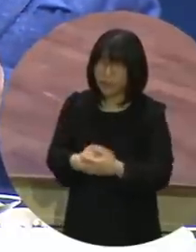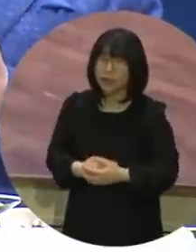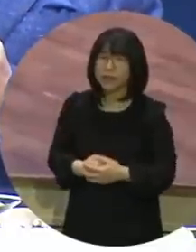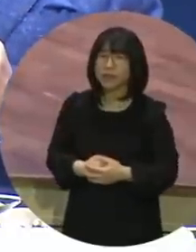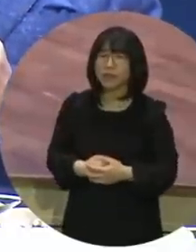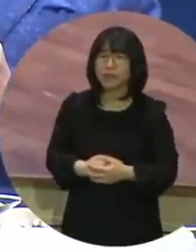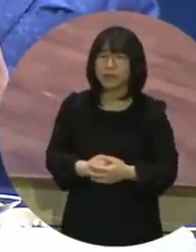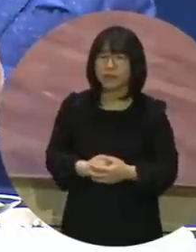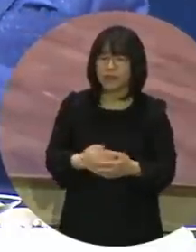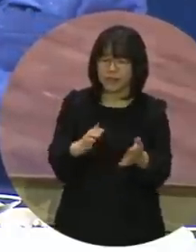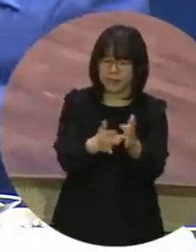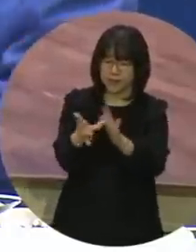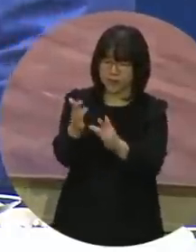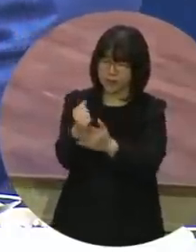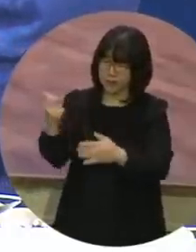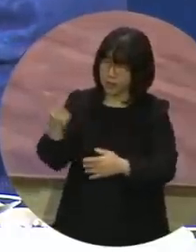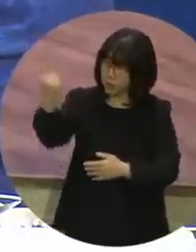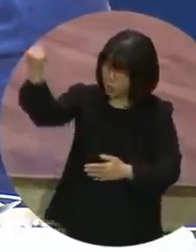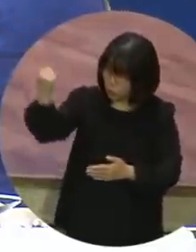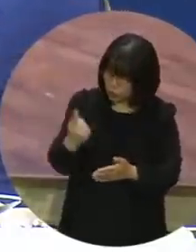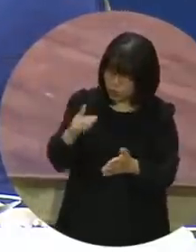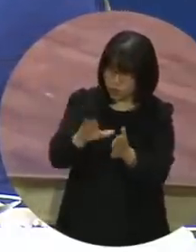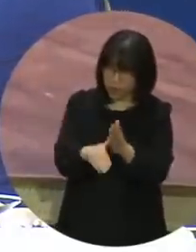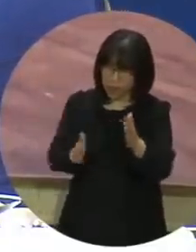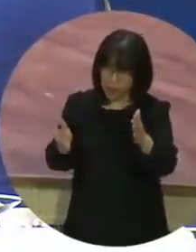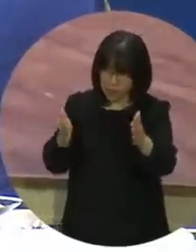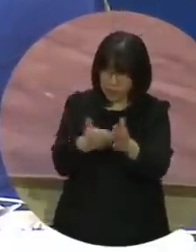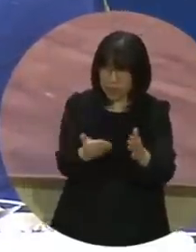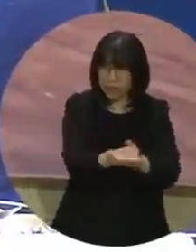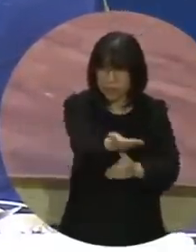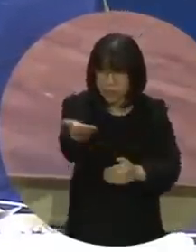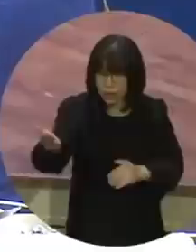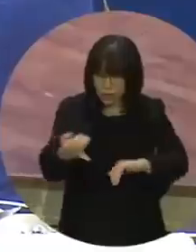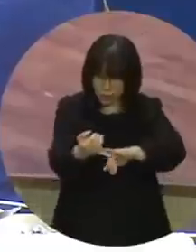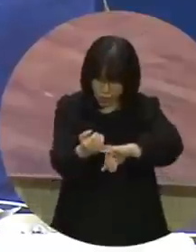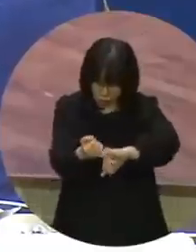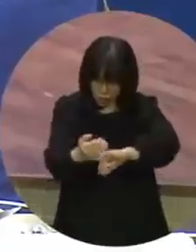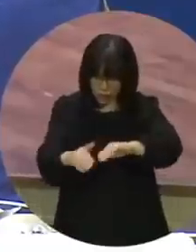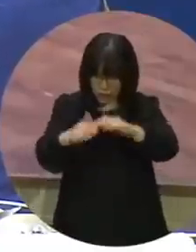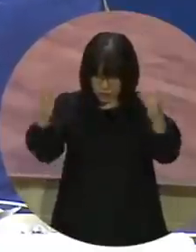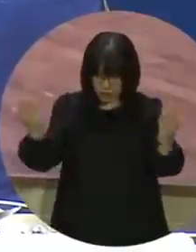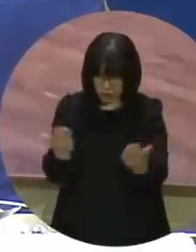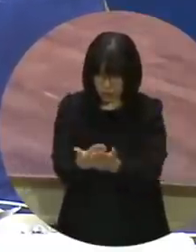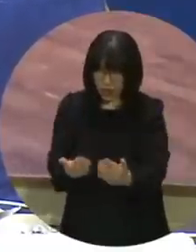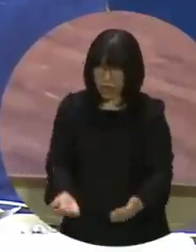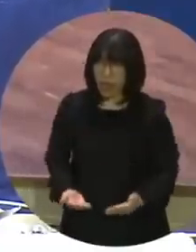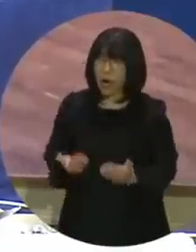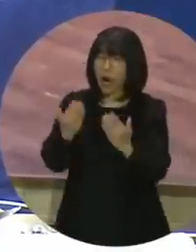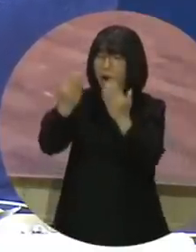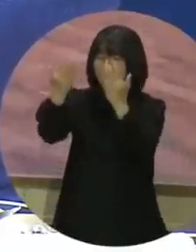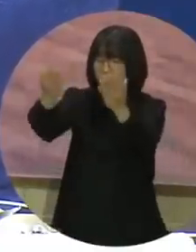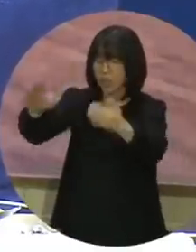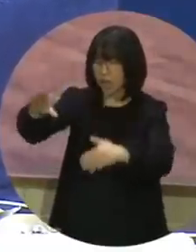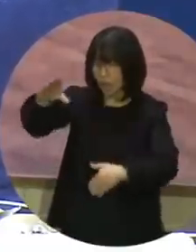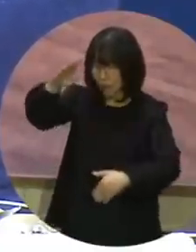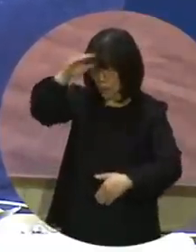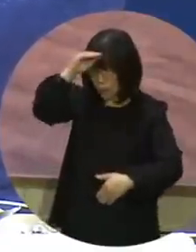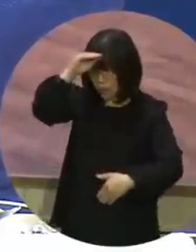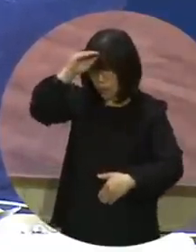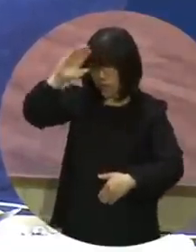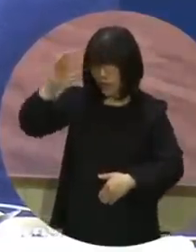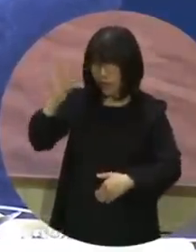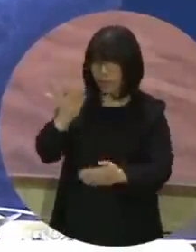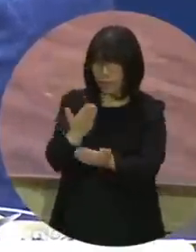주님 다시 오실 그때까지 절대 헌신의 모델 되게 하여